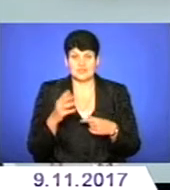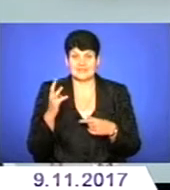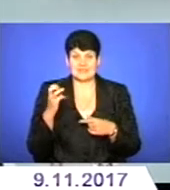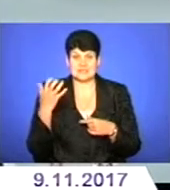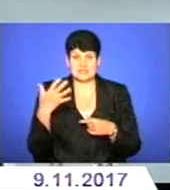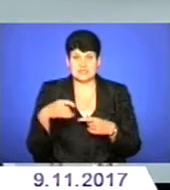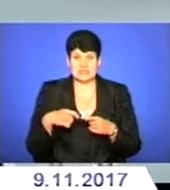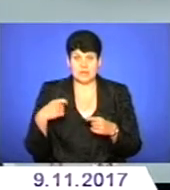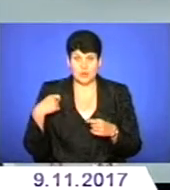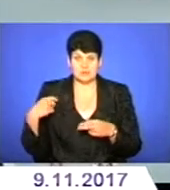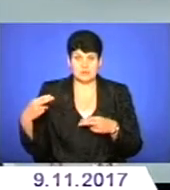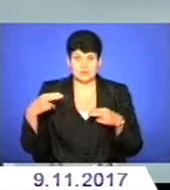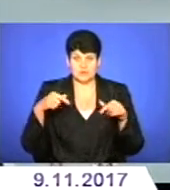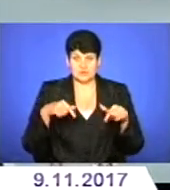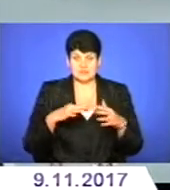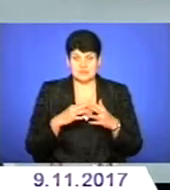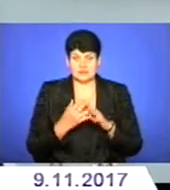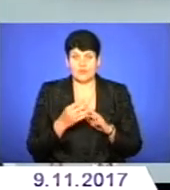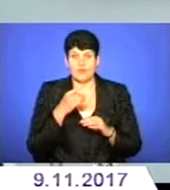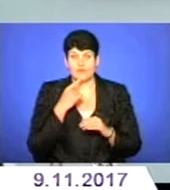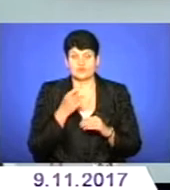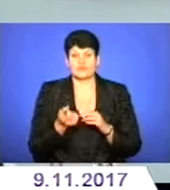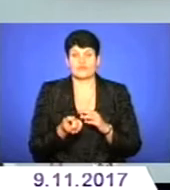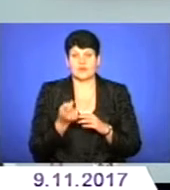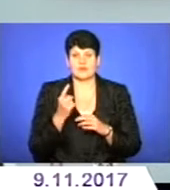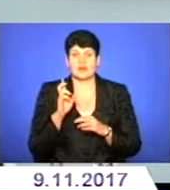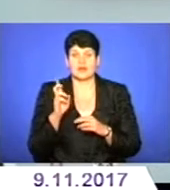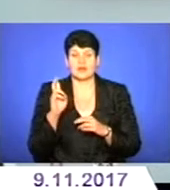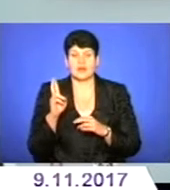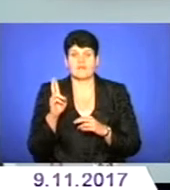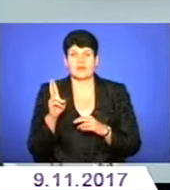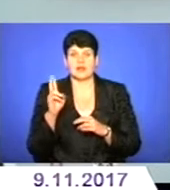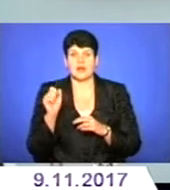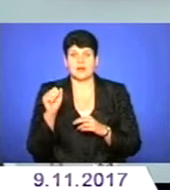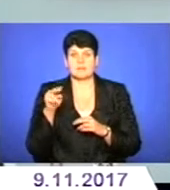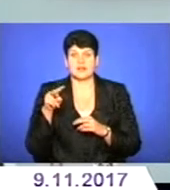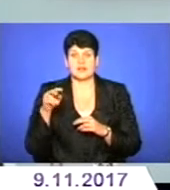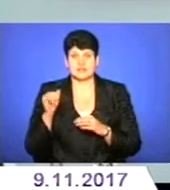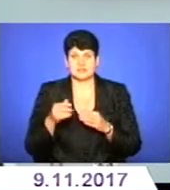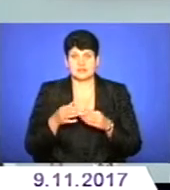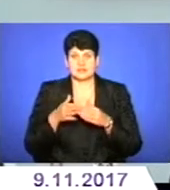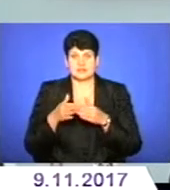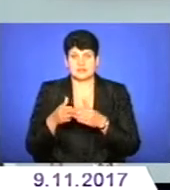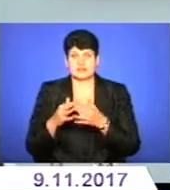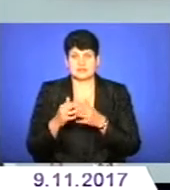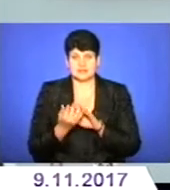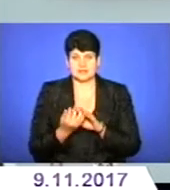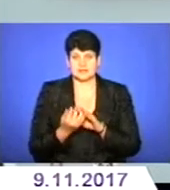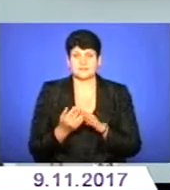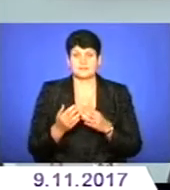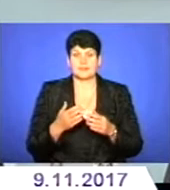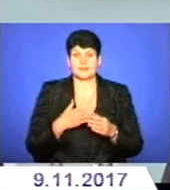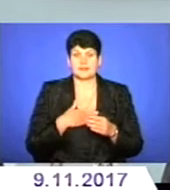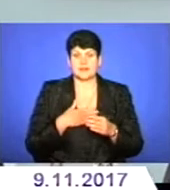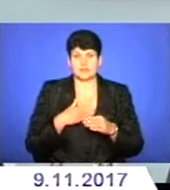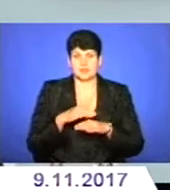350 кілометрів приїхали до нас в село. І кажуть, що виявили в капличці, яка знаходиться тут на окраїні села, на границі, де наші поля, і